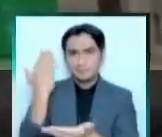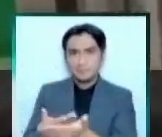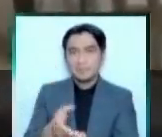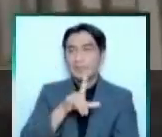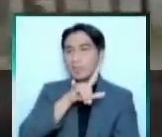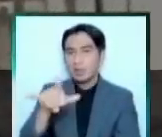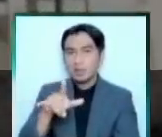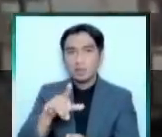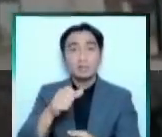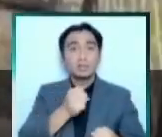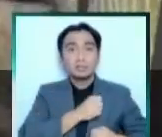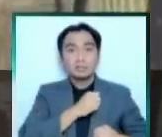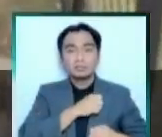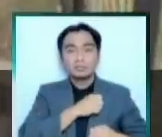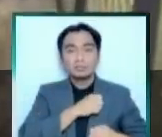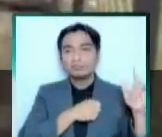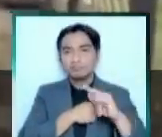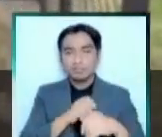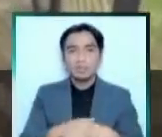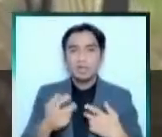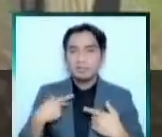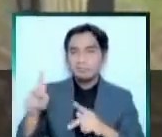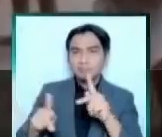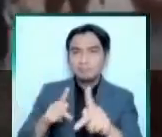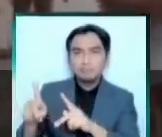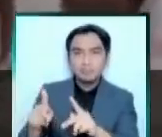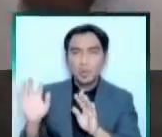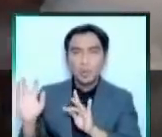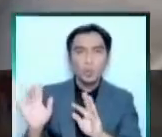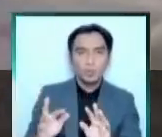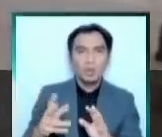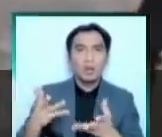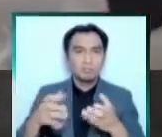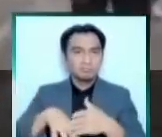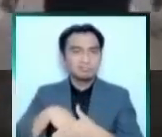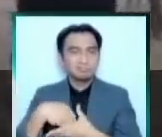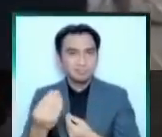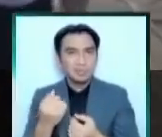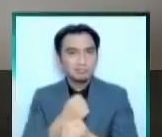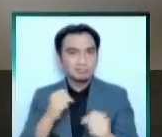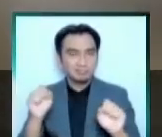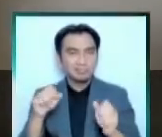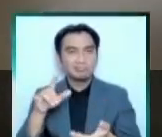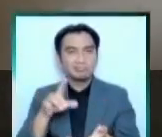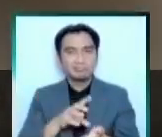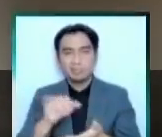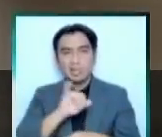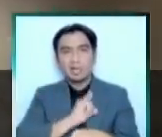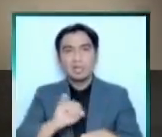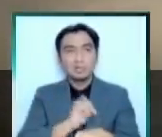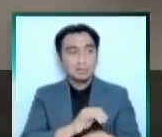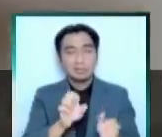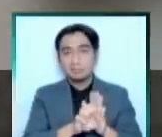Force. Dagsa sa airport ang mga taong gustong makalabas sa isla. Kabilang sa kanila ang mga bakasyonistang inabutan ng